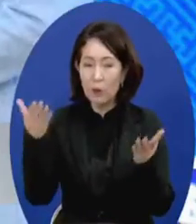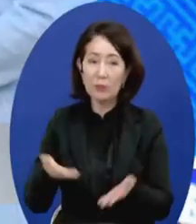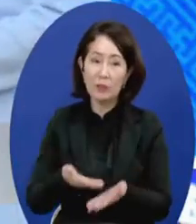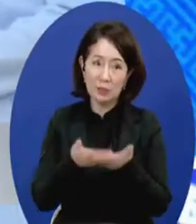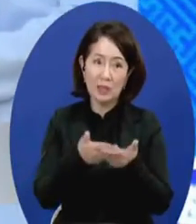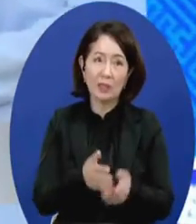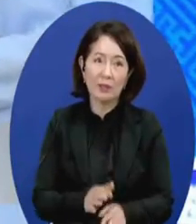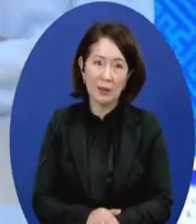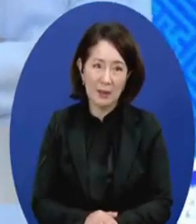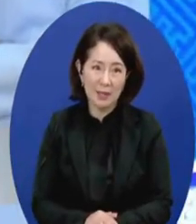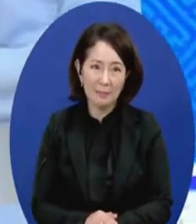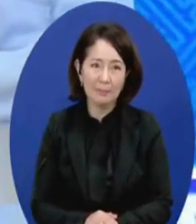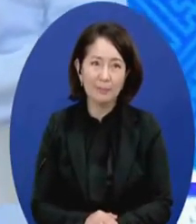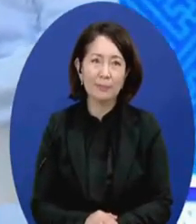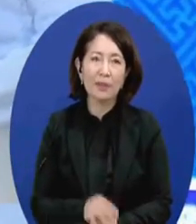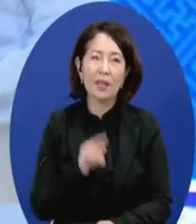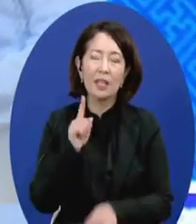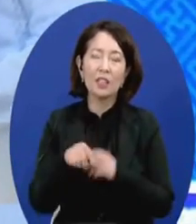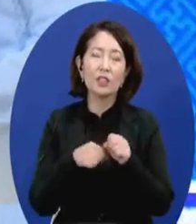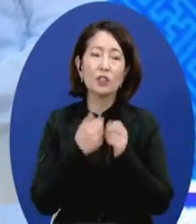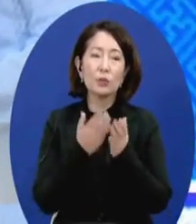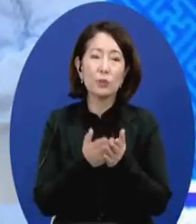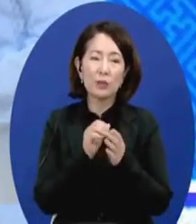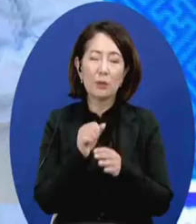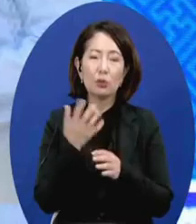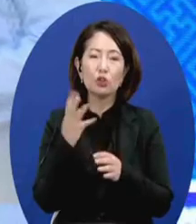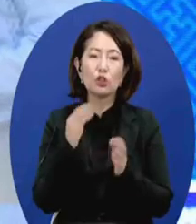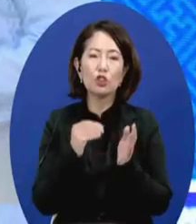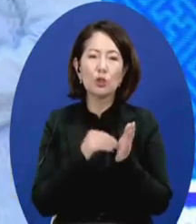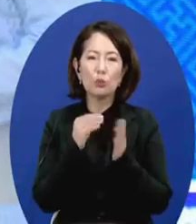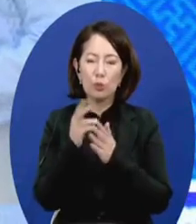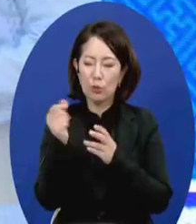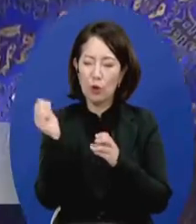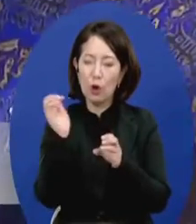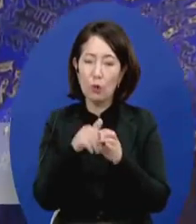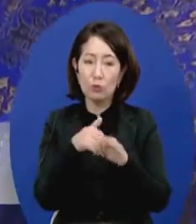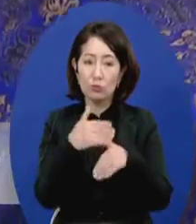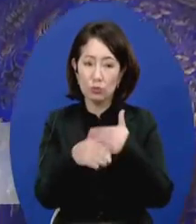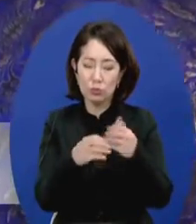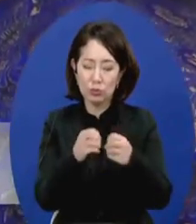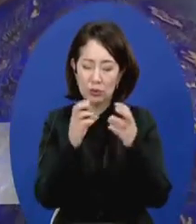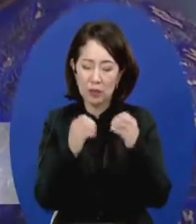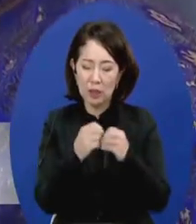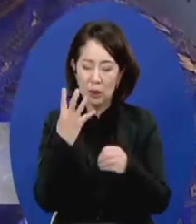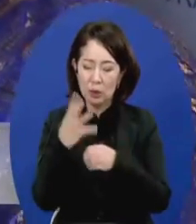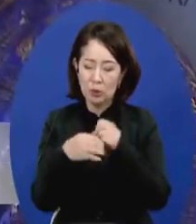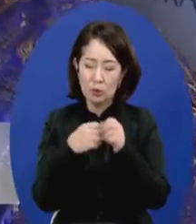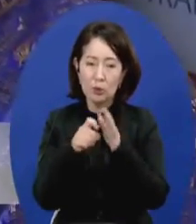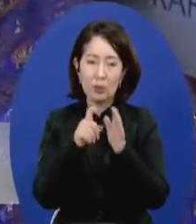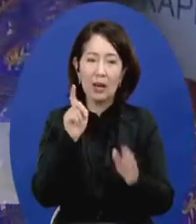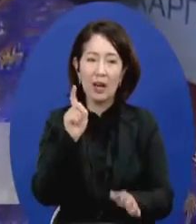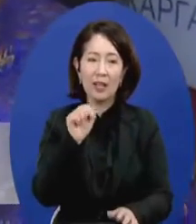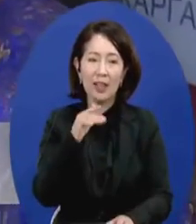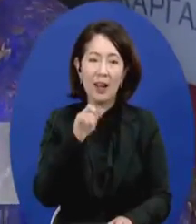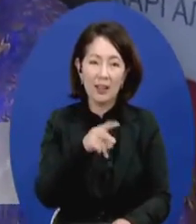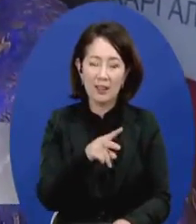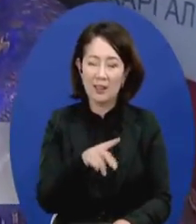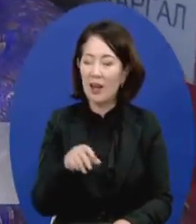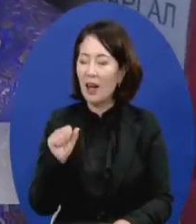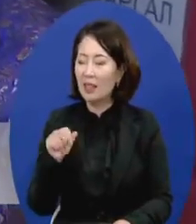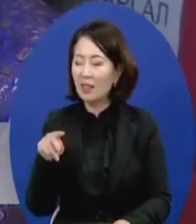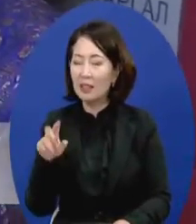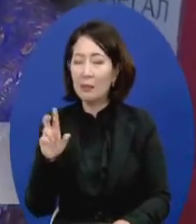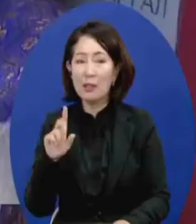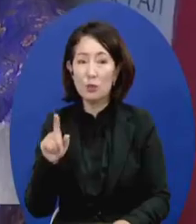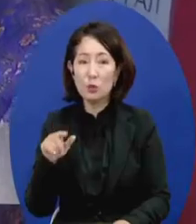байгаа. За, энэ жил Хөвсгөл аймагт 40 тэрбум гаруй төгрөгийн хөрөнгө оруулалт хийн. Өнгөрсөн 4 жилийн хугацаанд Хатгал, Алаг Эрдэнэ, Баянзүрх